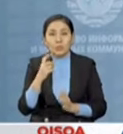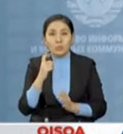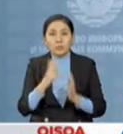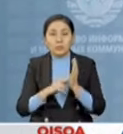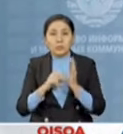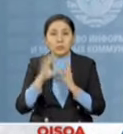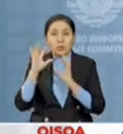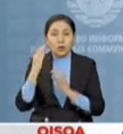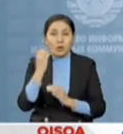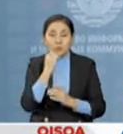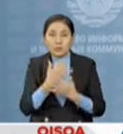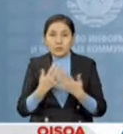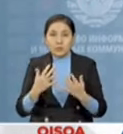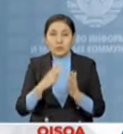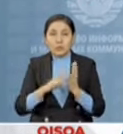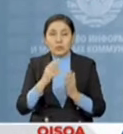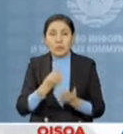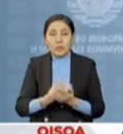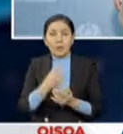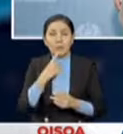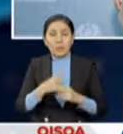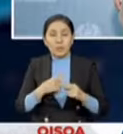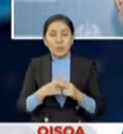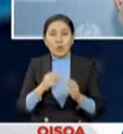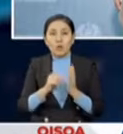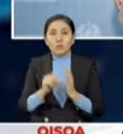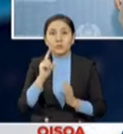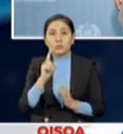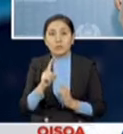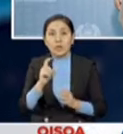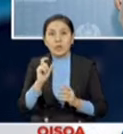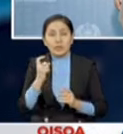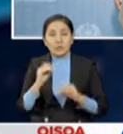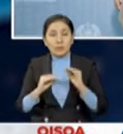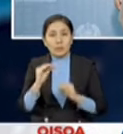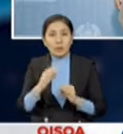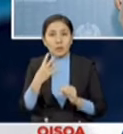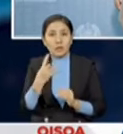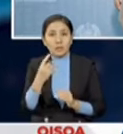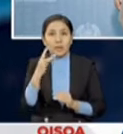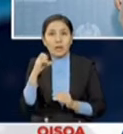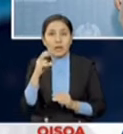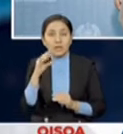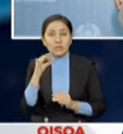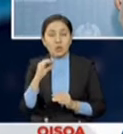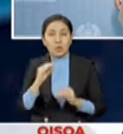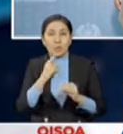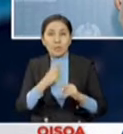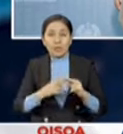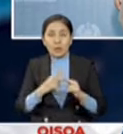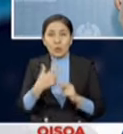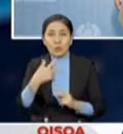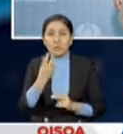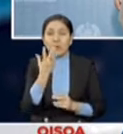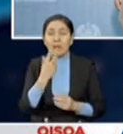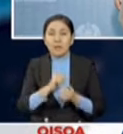ta tog'kon xomashyosi, 92 ta qimmatbaho metallar, 61 ta tog' kimyo xomashyosi, 41 ta radioaktiv metallar, 31